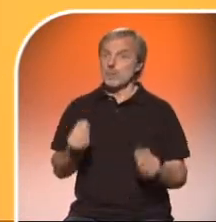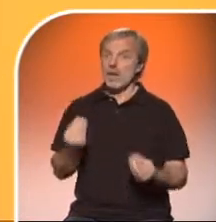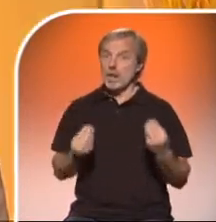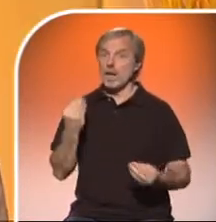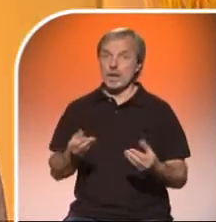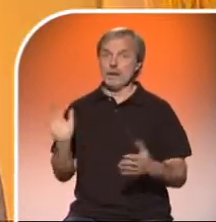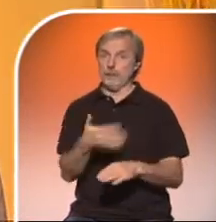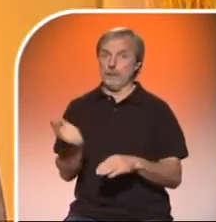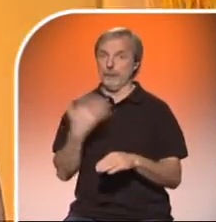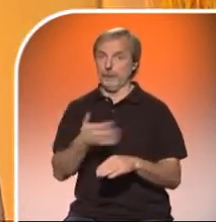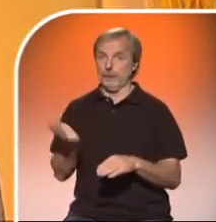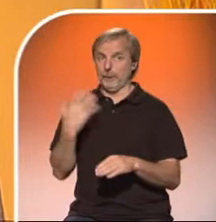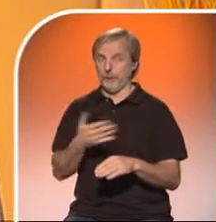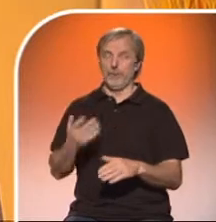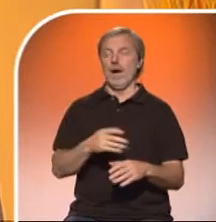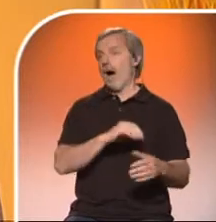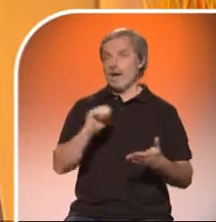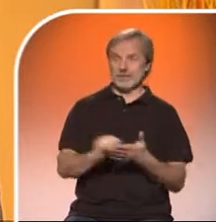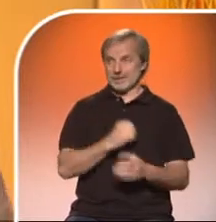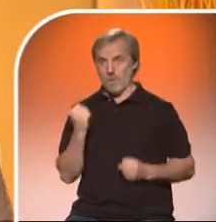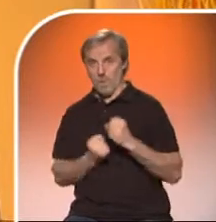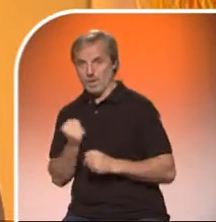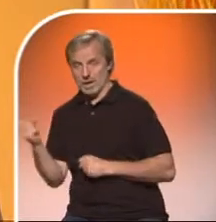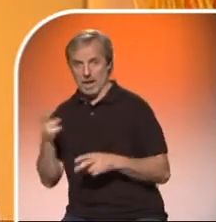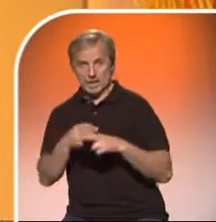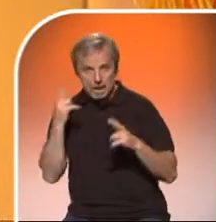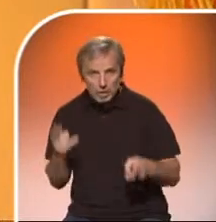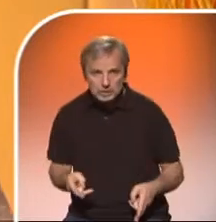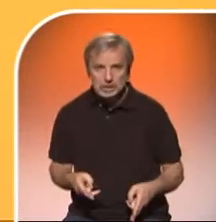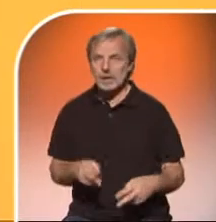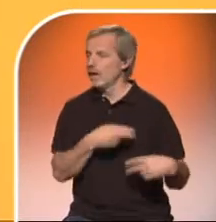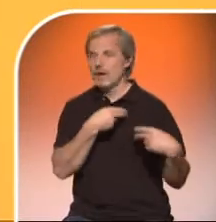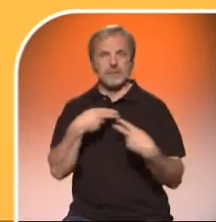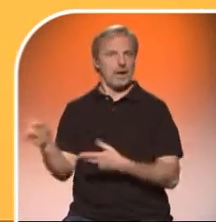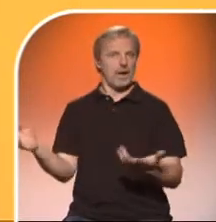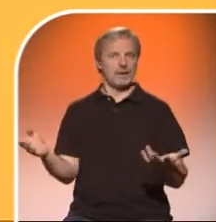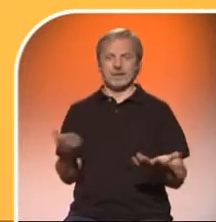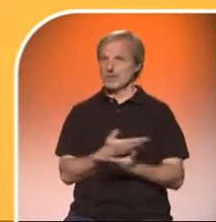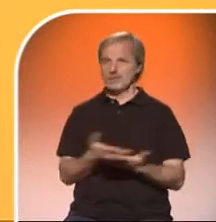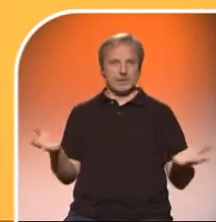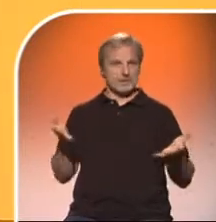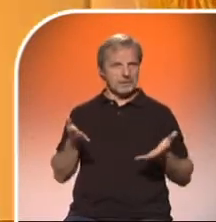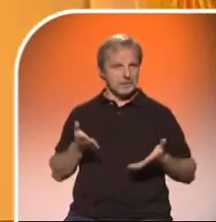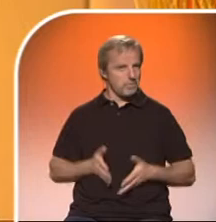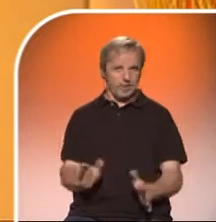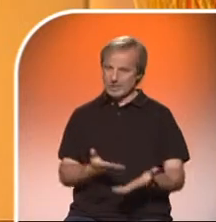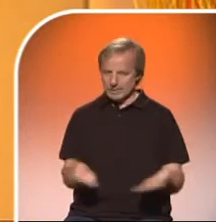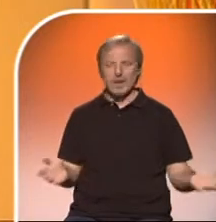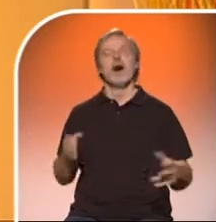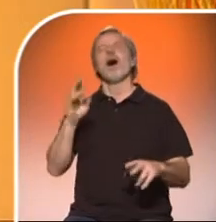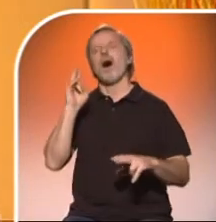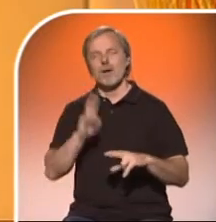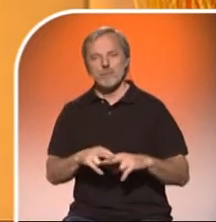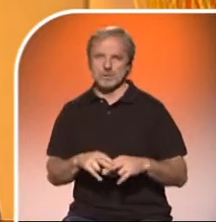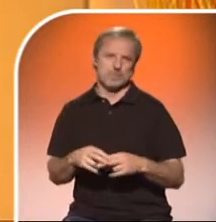Fofrem. A bylo to super, vrátil jsem se do porodnice a všichni jsme to prostě prožívali a musím říct,